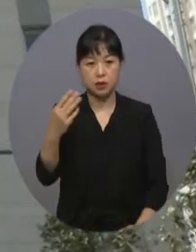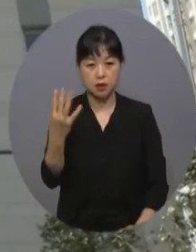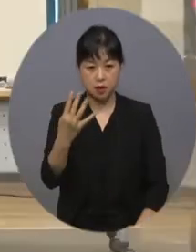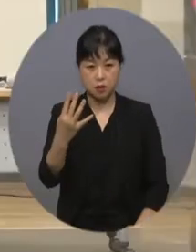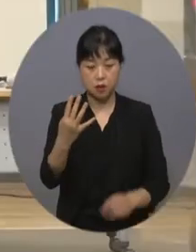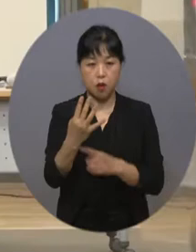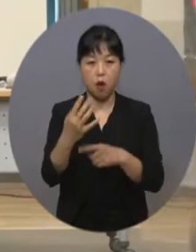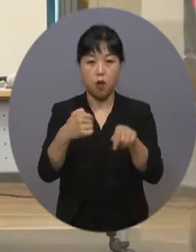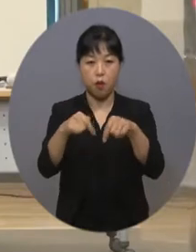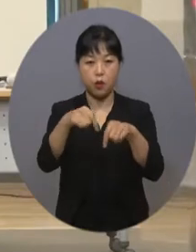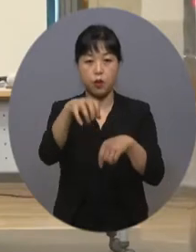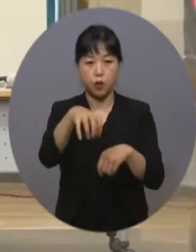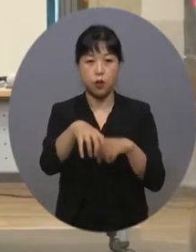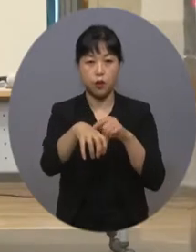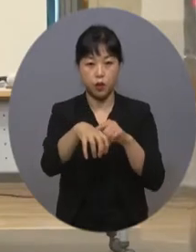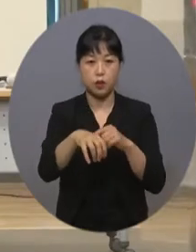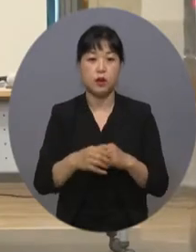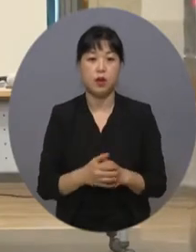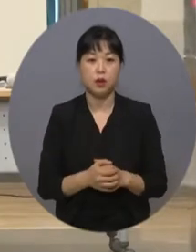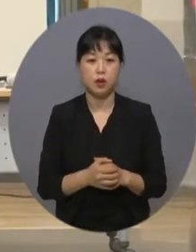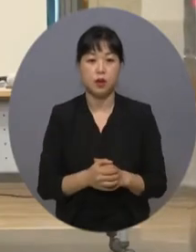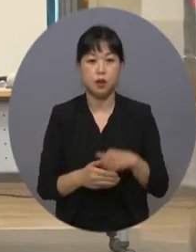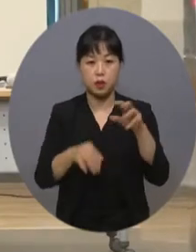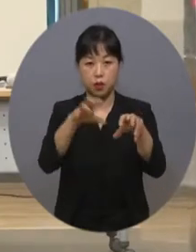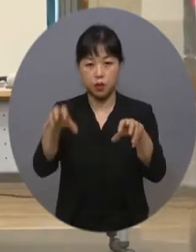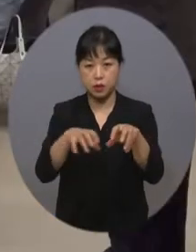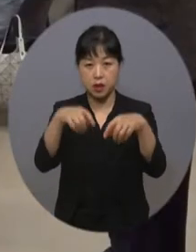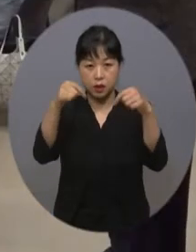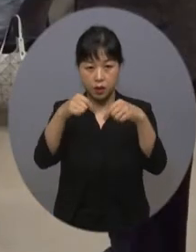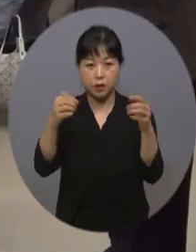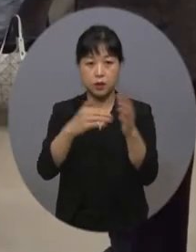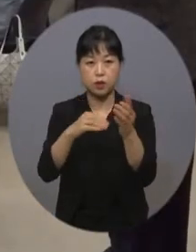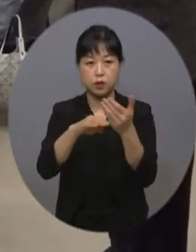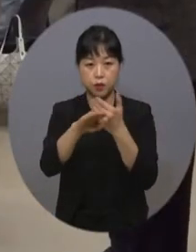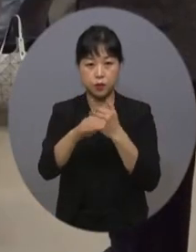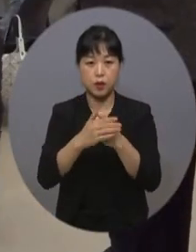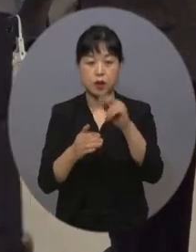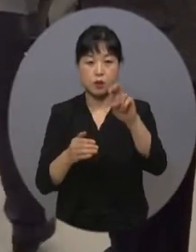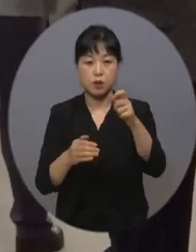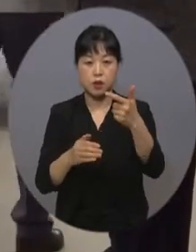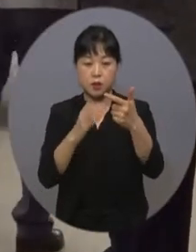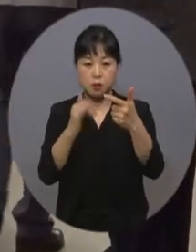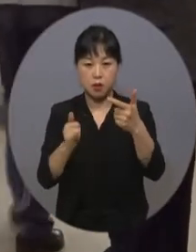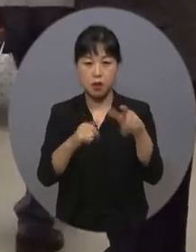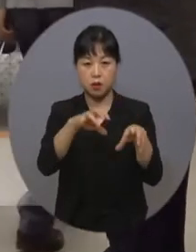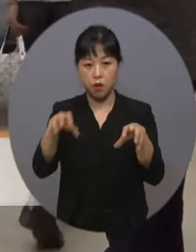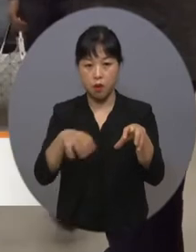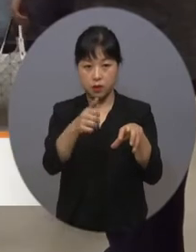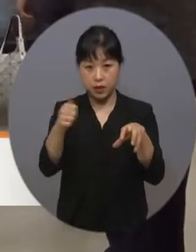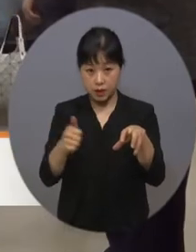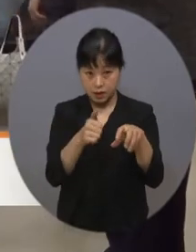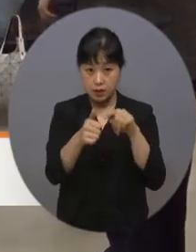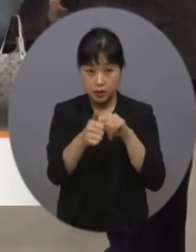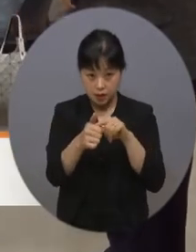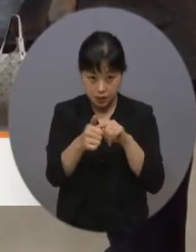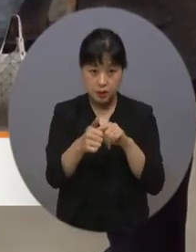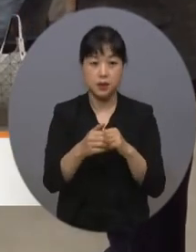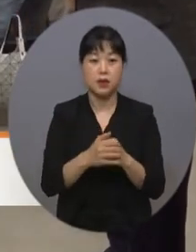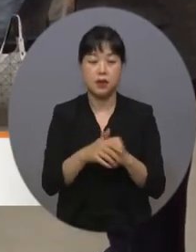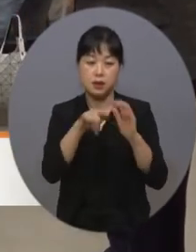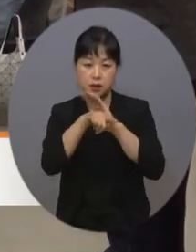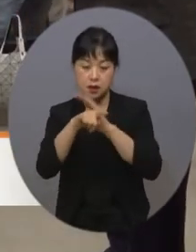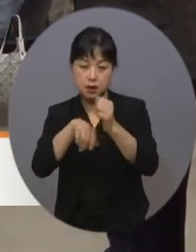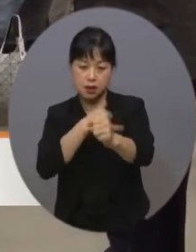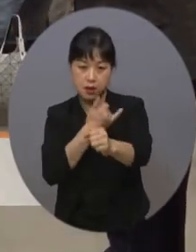대천사동행정복지센터에서 대천사동통장협의회 정례회의를 끝마친 후 26명의 통장들을 대상으로 찾아가는 인권 감수성